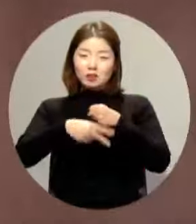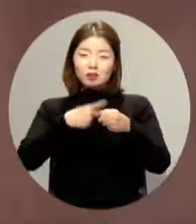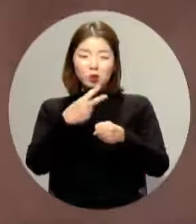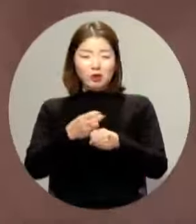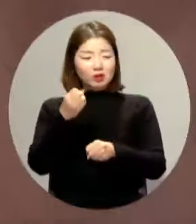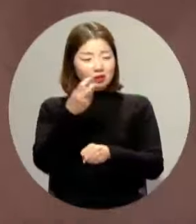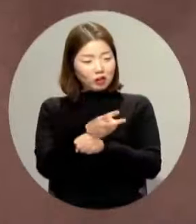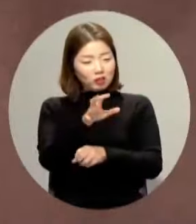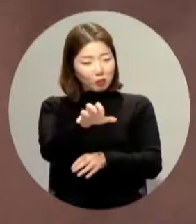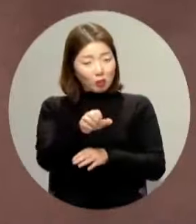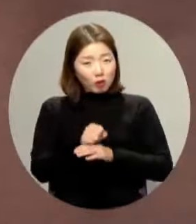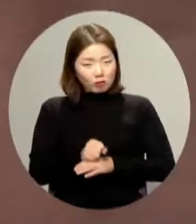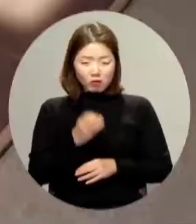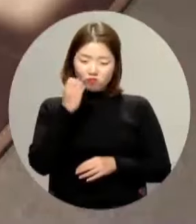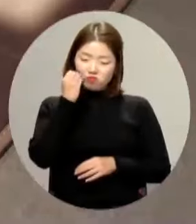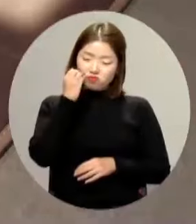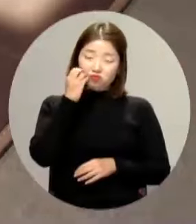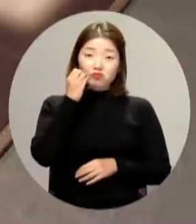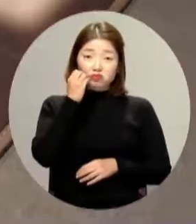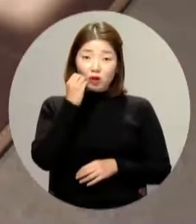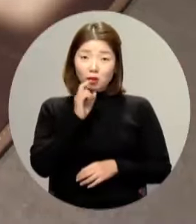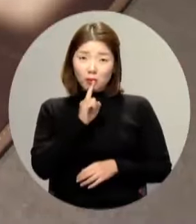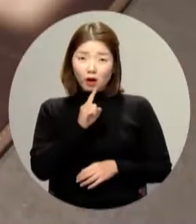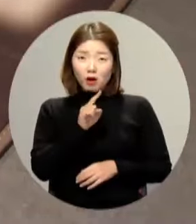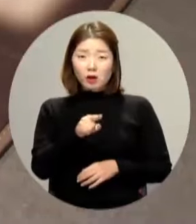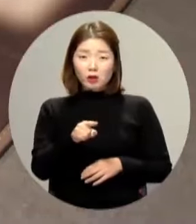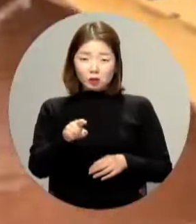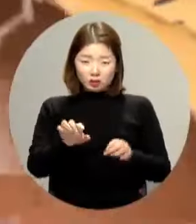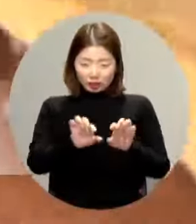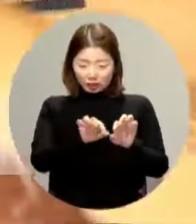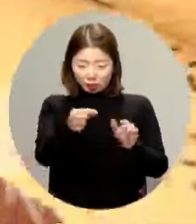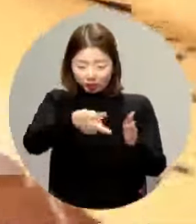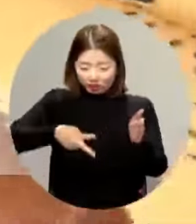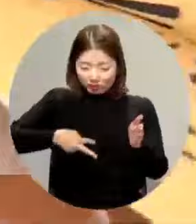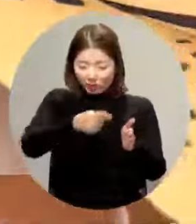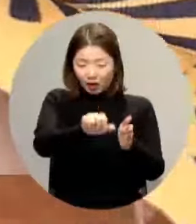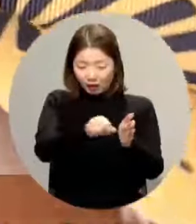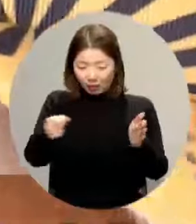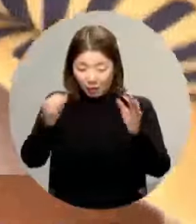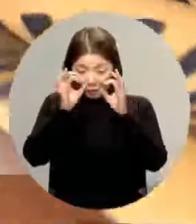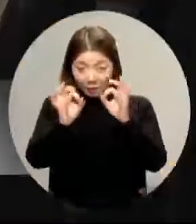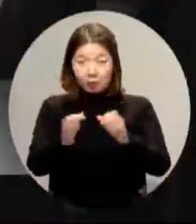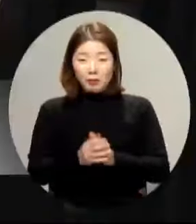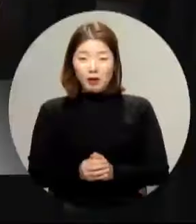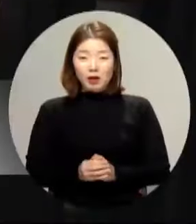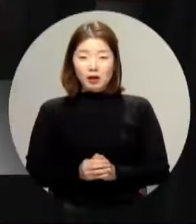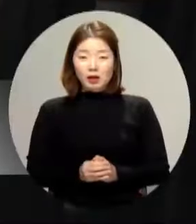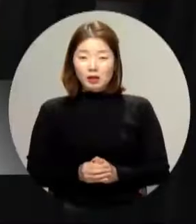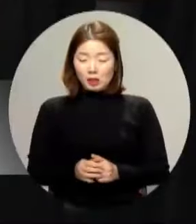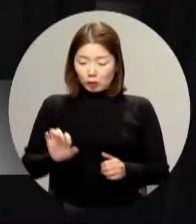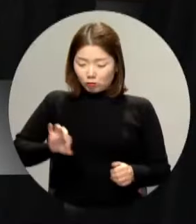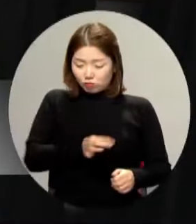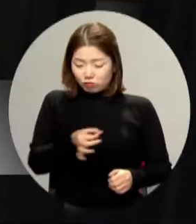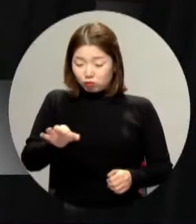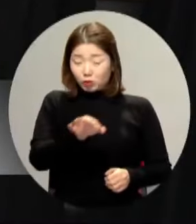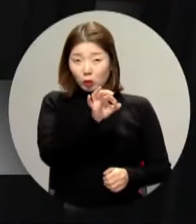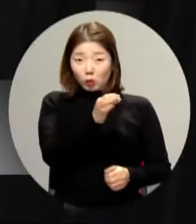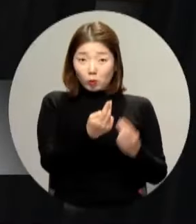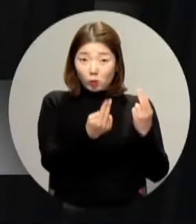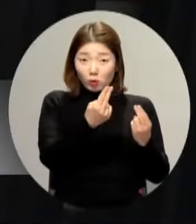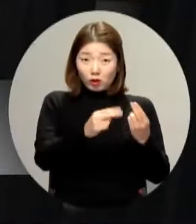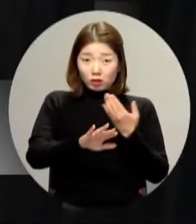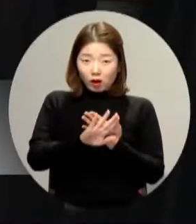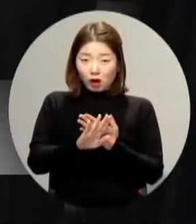만에 재구매했는데 이상하다는 소비자 지적에 매트 내부를 뜯어봤습니다. 열선이 촘촘하던 기존 제품과